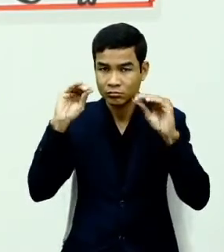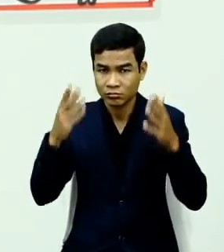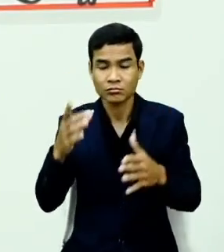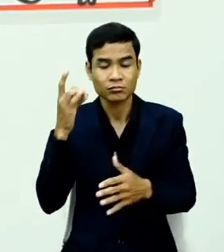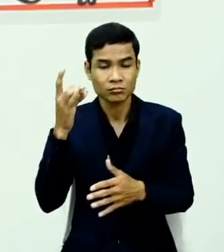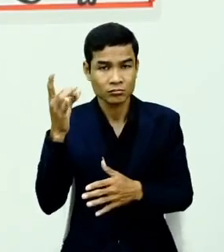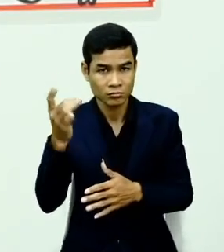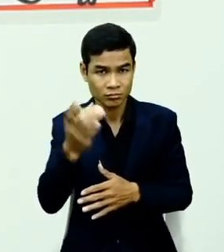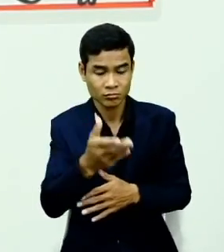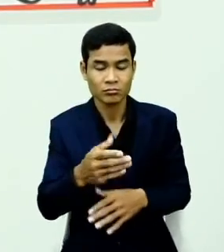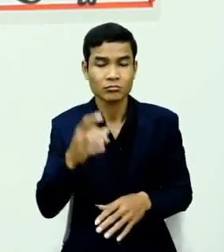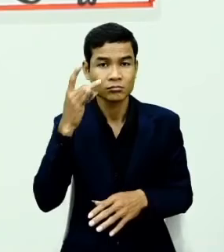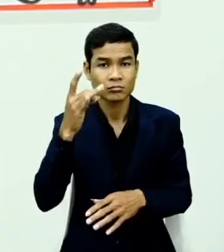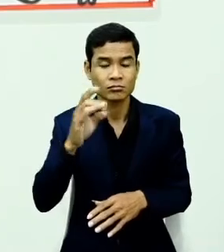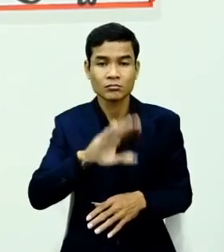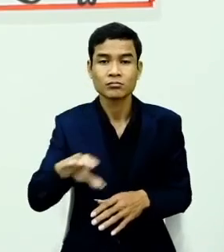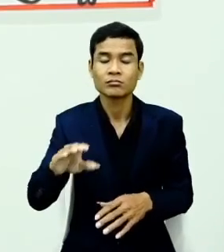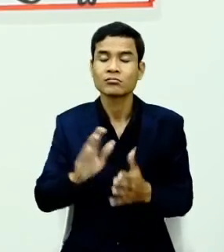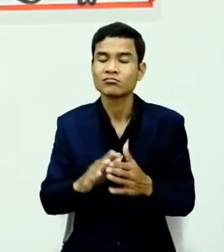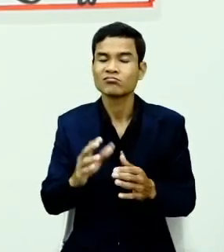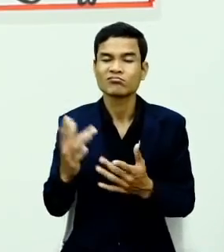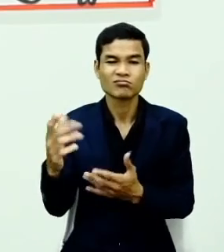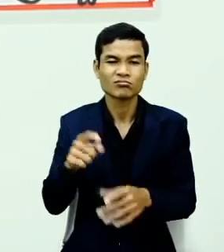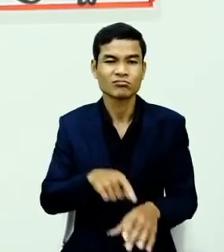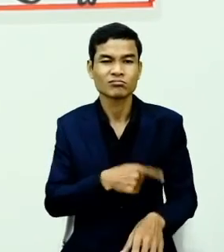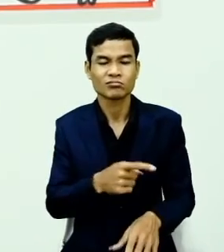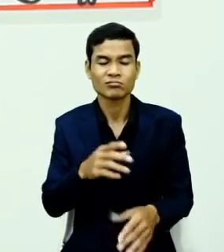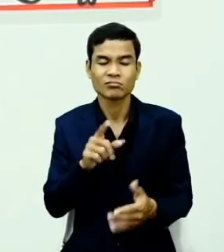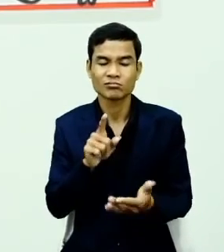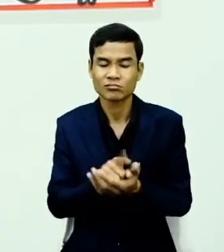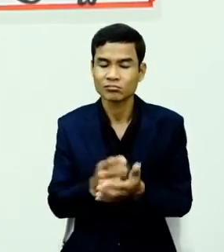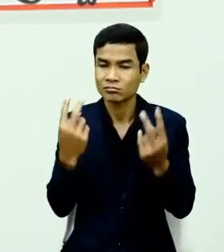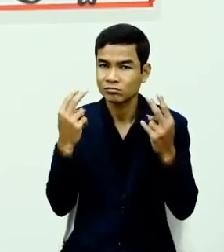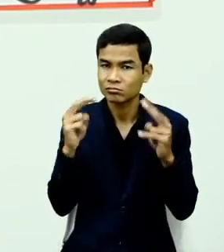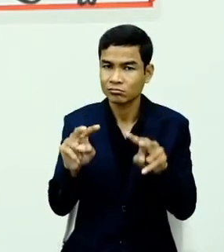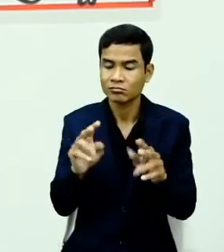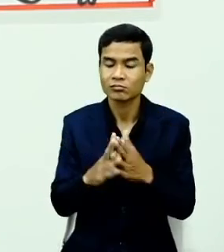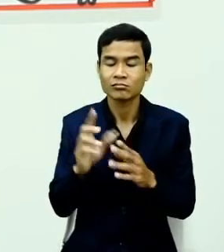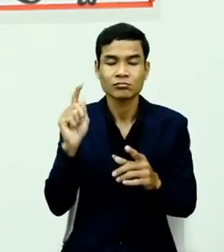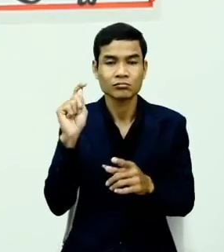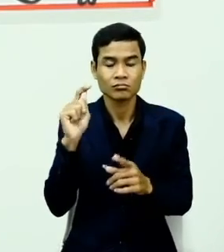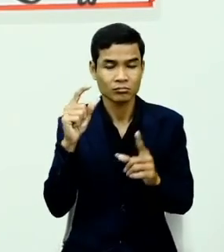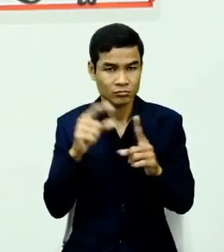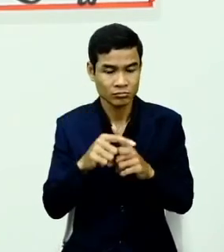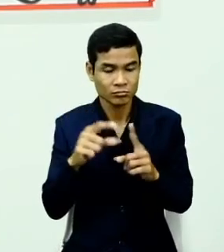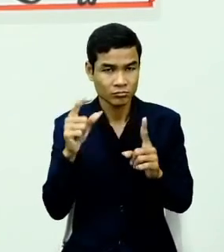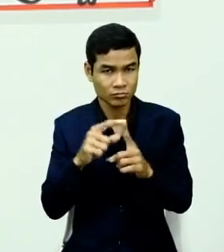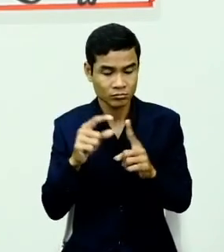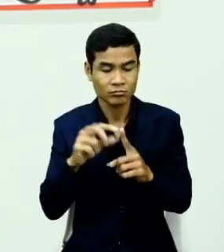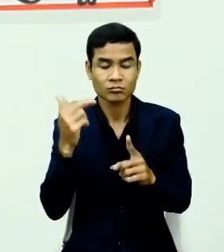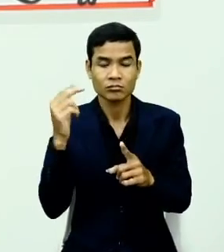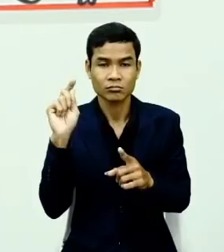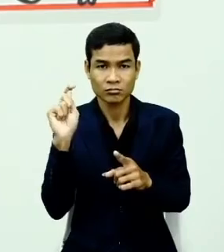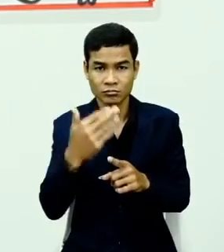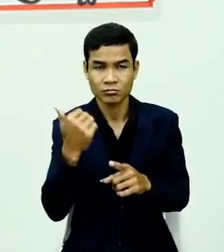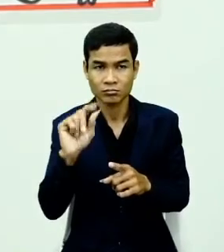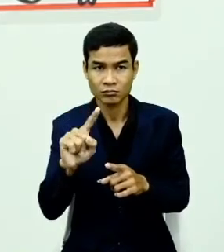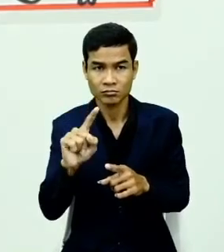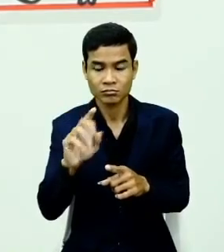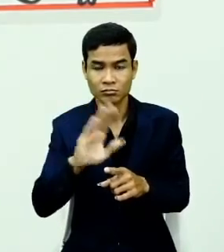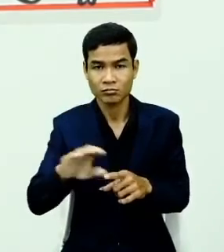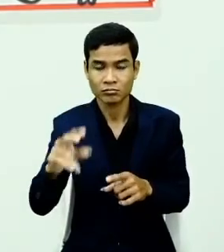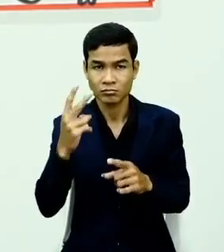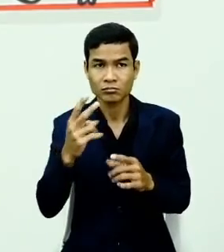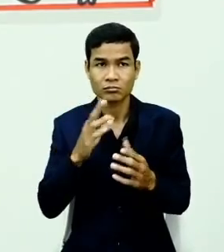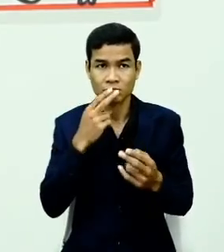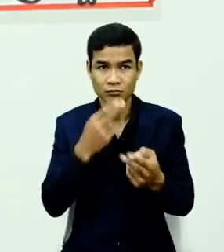នាំកូនចាកុំអាយខាពេលយូរកូនក៏ទាំងអស់គ្នាក៏លេចមកមើលចាពាក្យនិងរូបភាពទី1ជាមួយអ្នកគ្រូចាឲ្យកូនត្រូវចូល